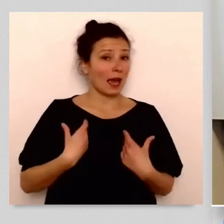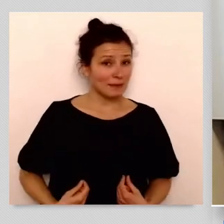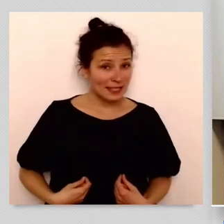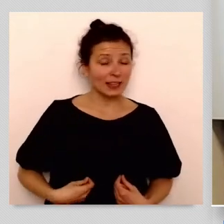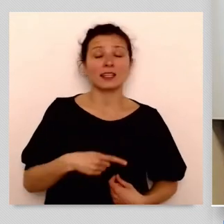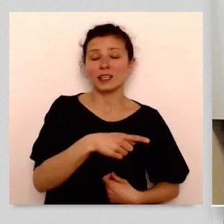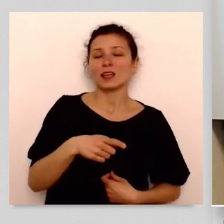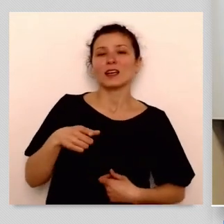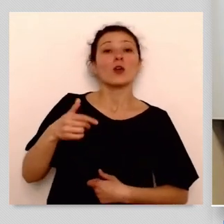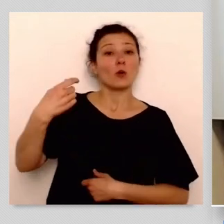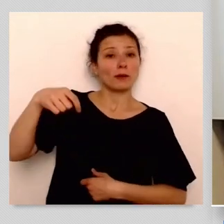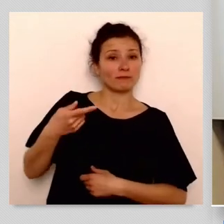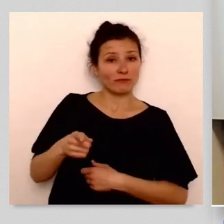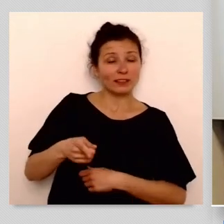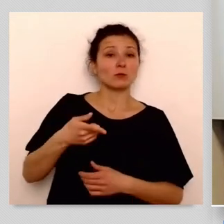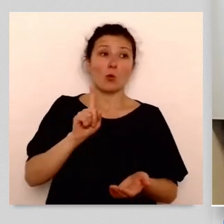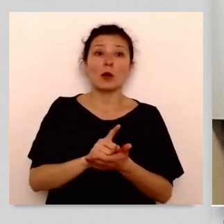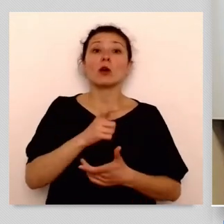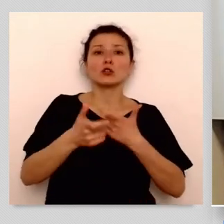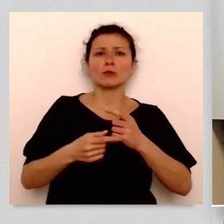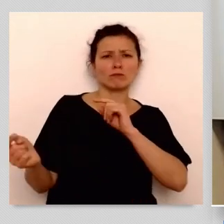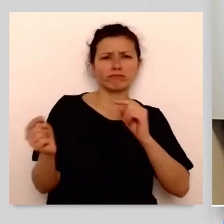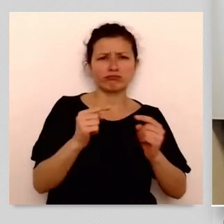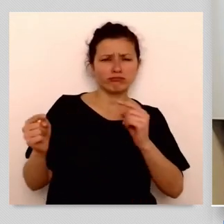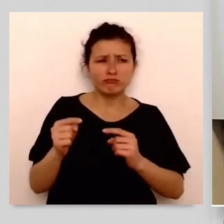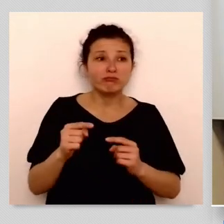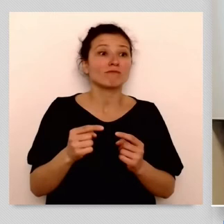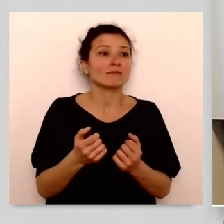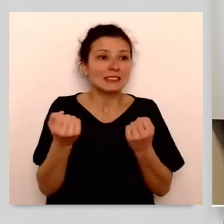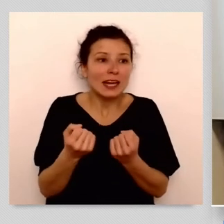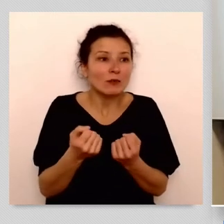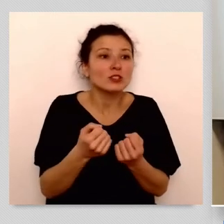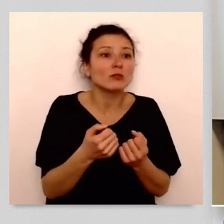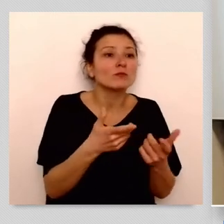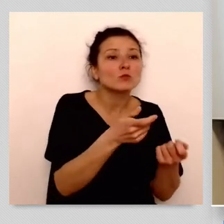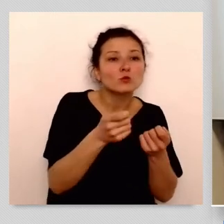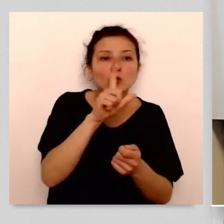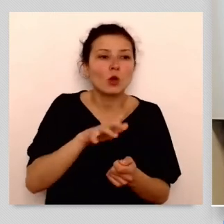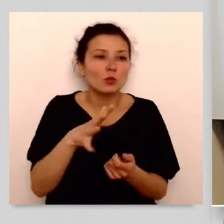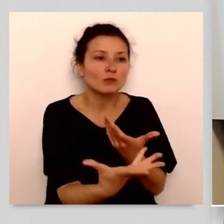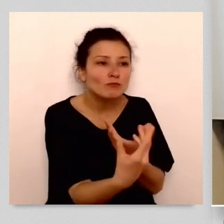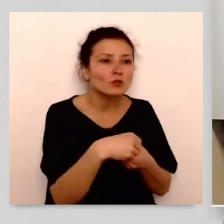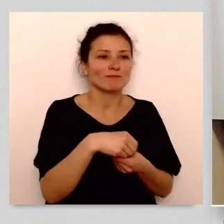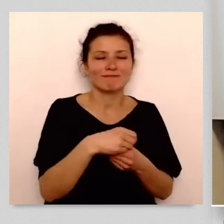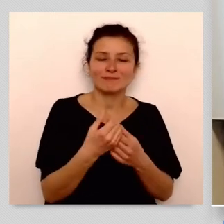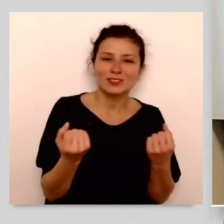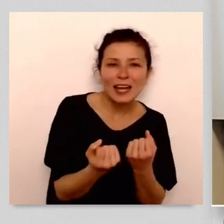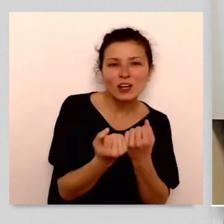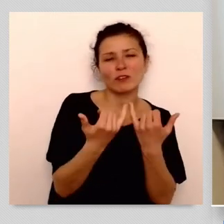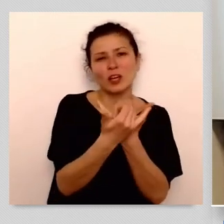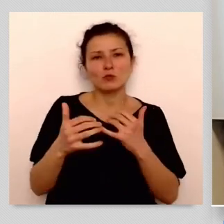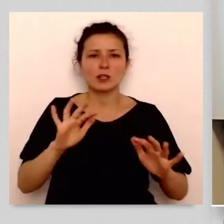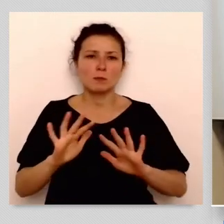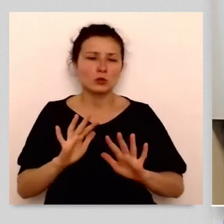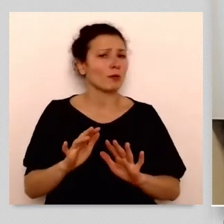i starał się dotrzeć do ludzi i zaangażować ich różnymi sposobami. Czyli to były nie tylko konferencje,